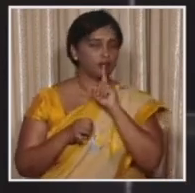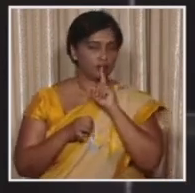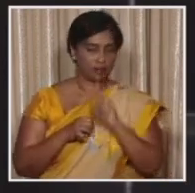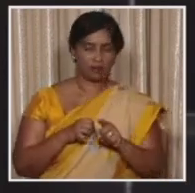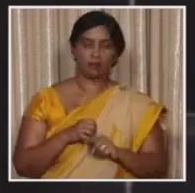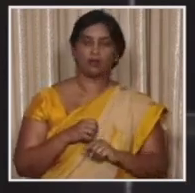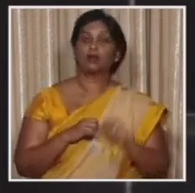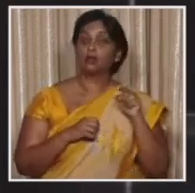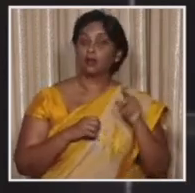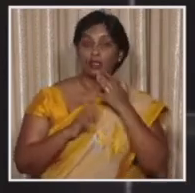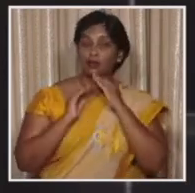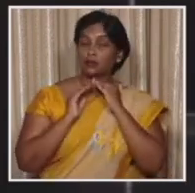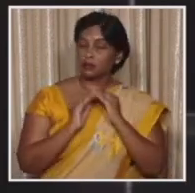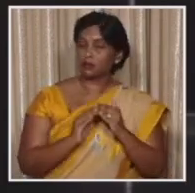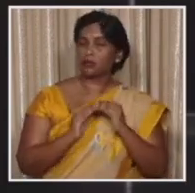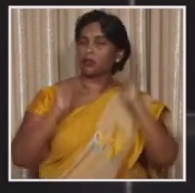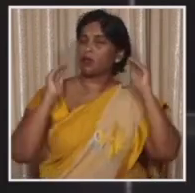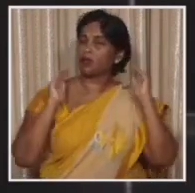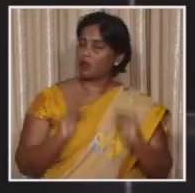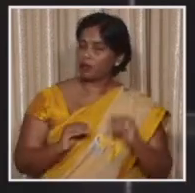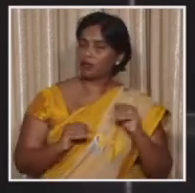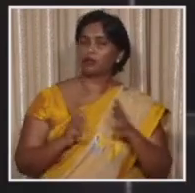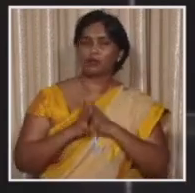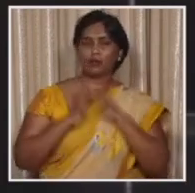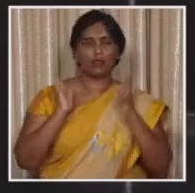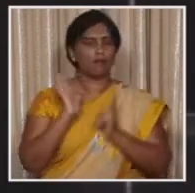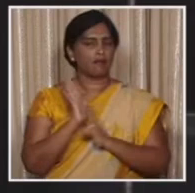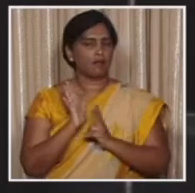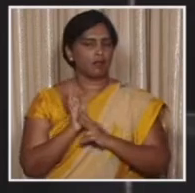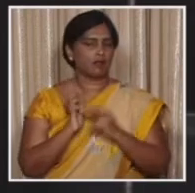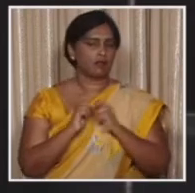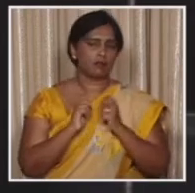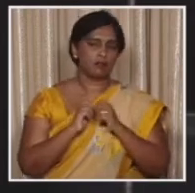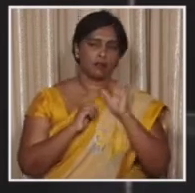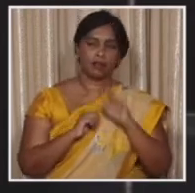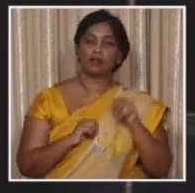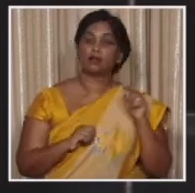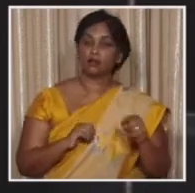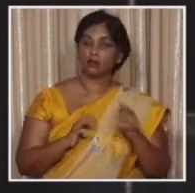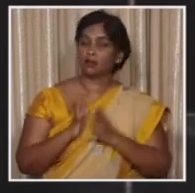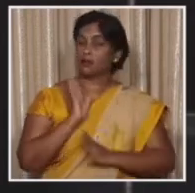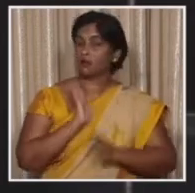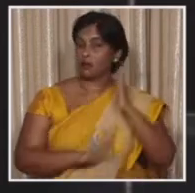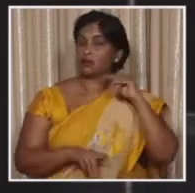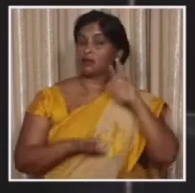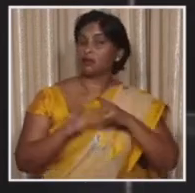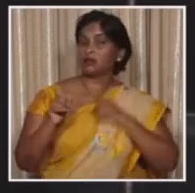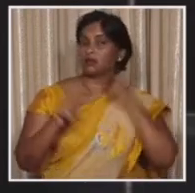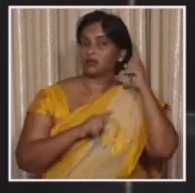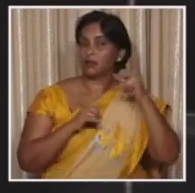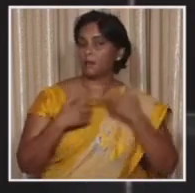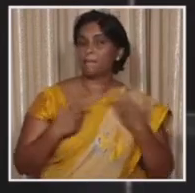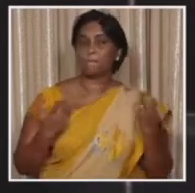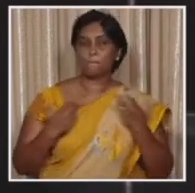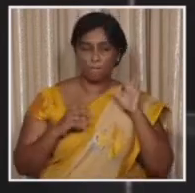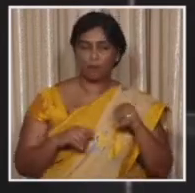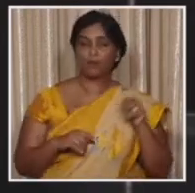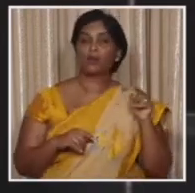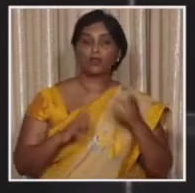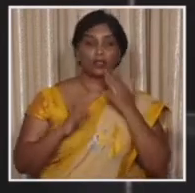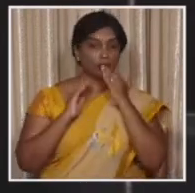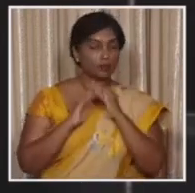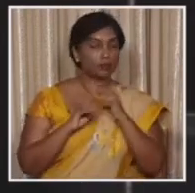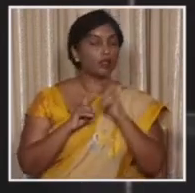කළා. මේවා පාසල් අඩුවෙන් මෙන්ම ඉතා දුරබැහැරින් පිහිටා ඇති නිසා ඒ තරම් දුරබැහැර ළමුන්ට යාමට හැකියාවක් නොමැති වීම තුළ